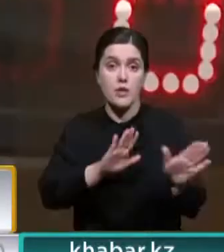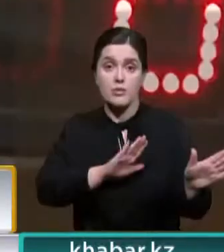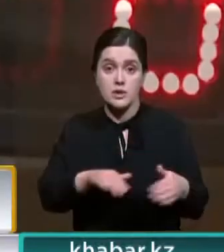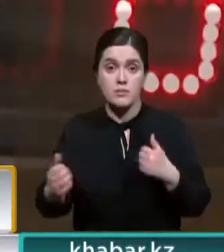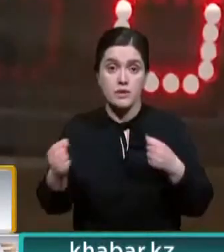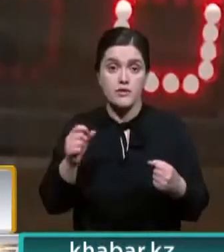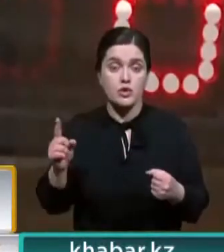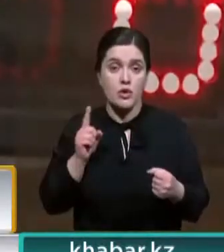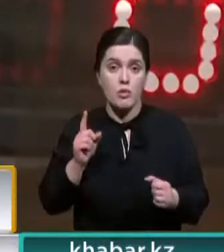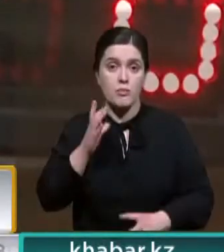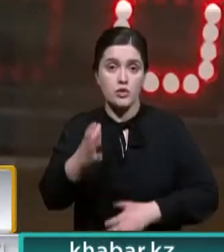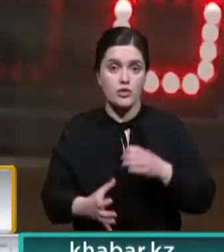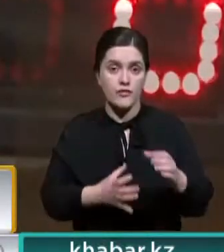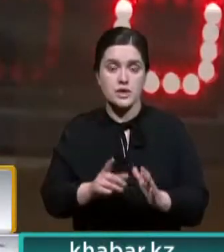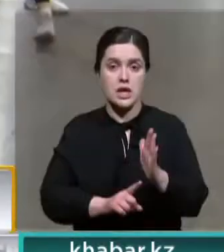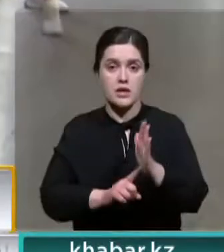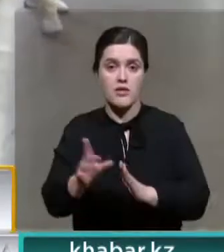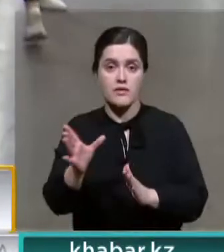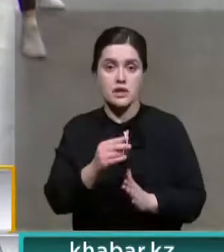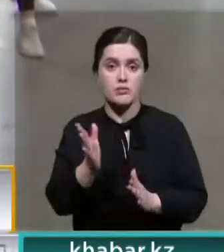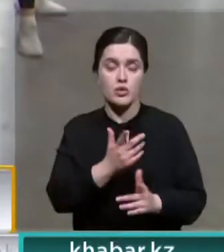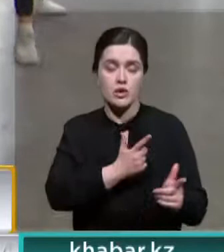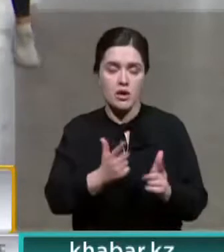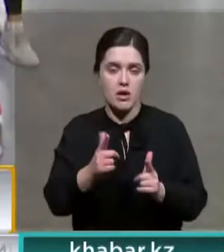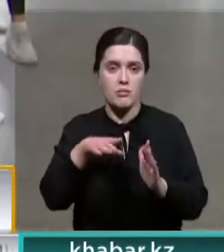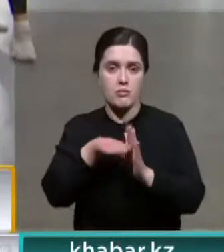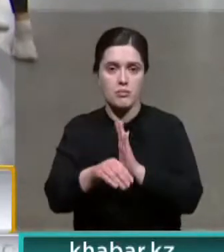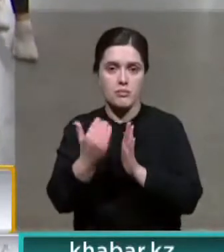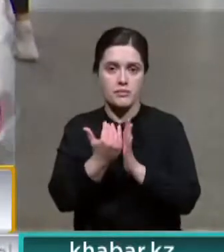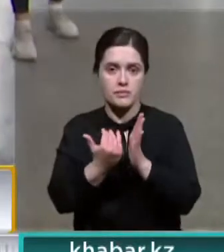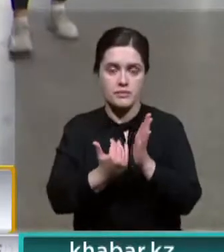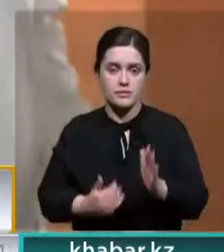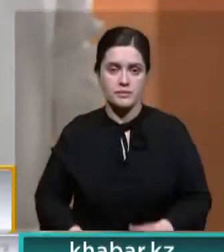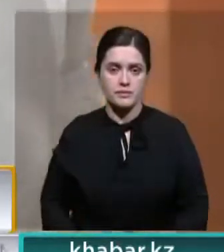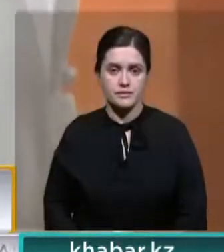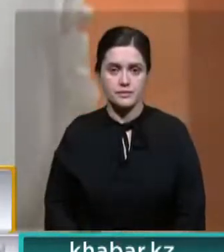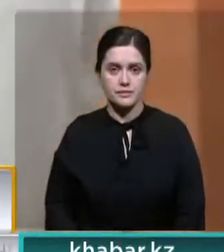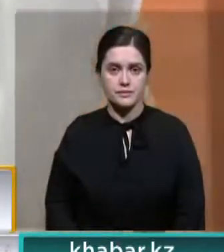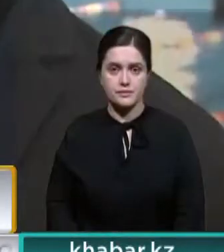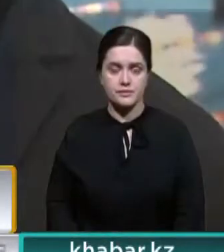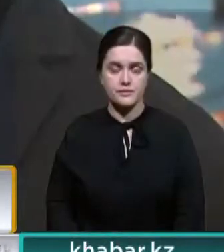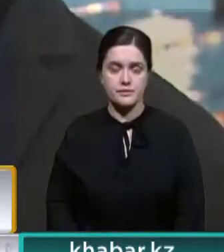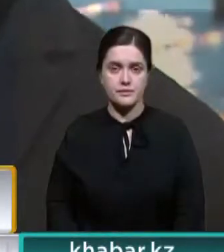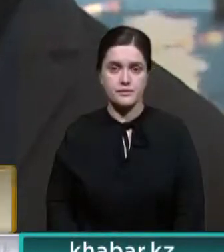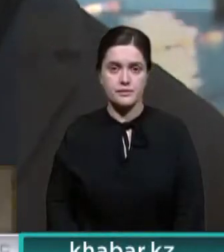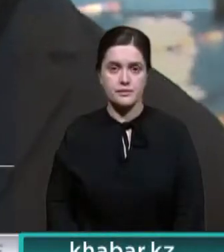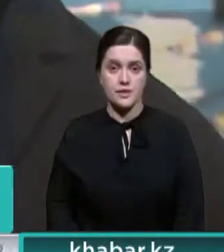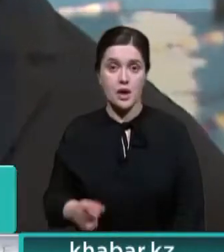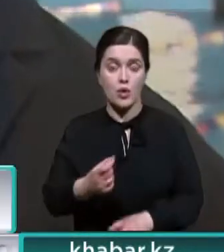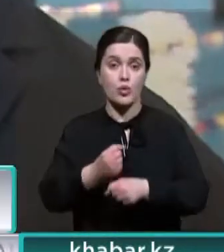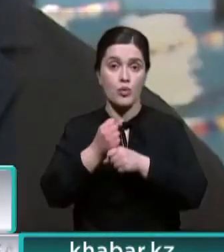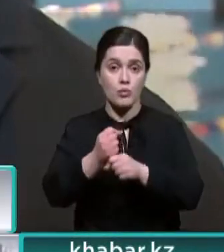после чего спортсменов ждет серия международных стартов. Все они будут рейтинговые. Это серия этапов Кубка